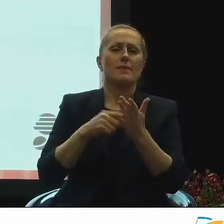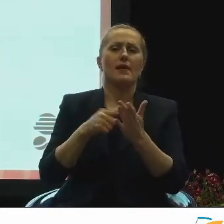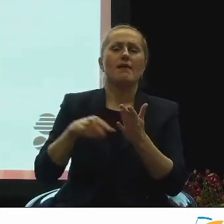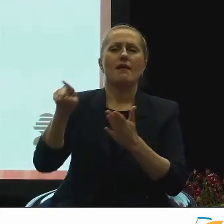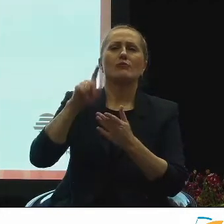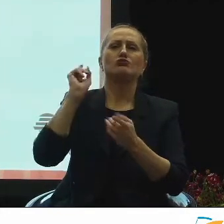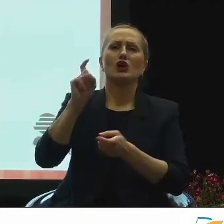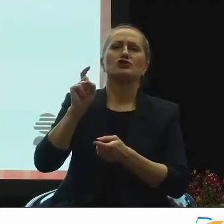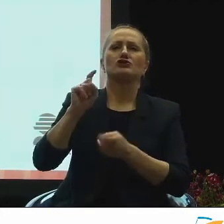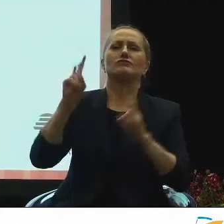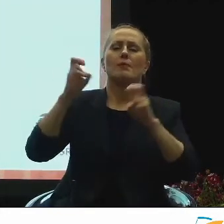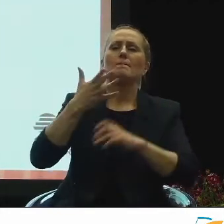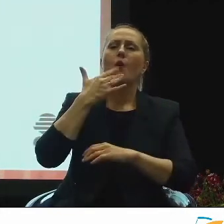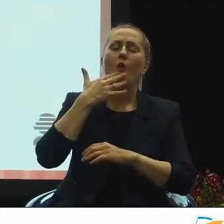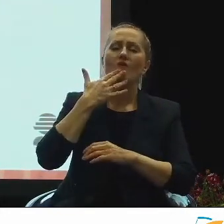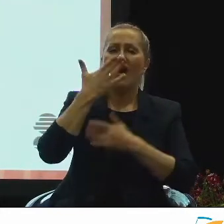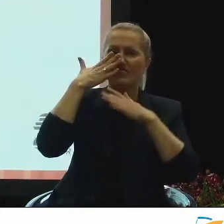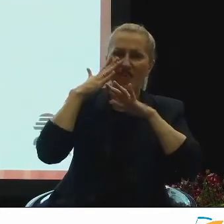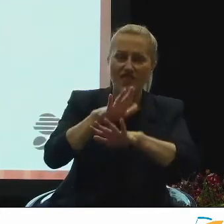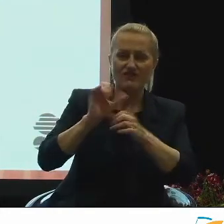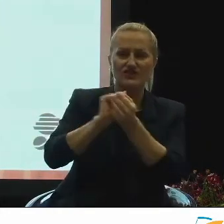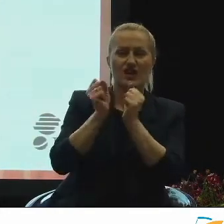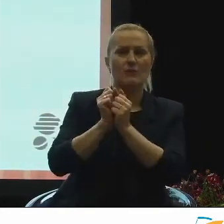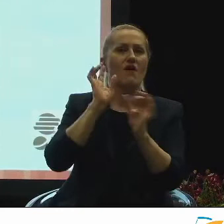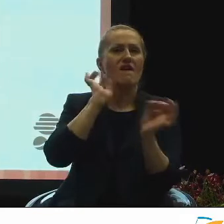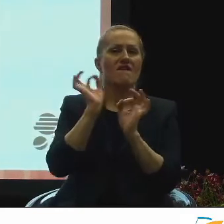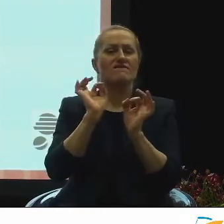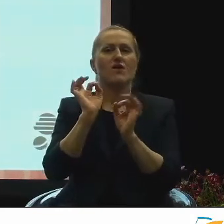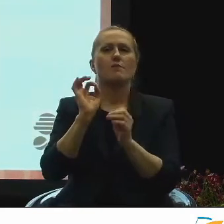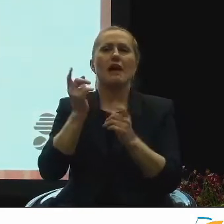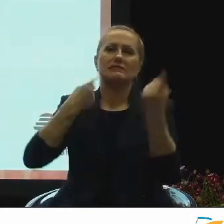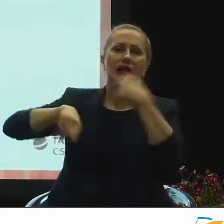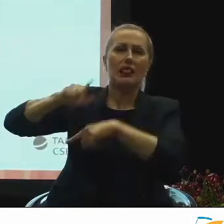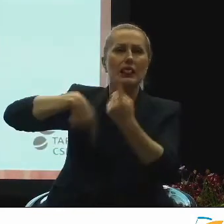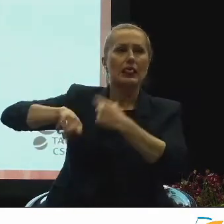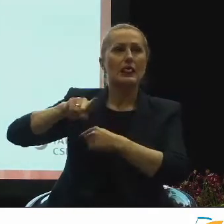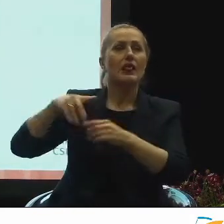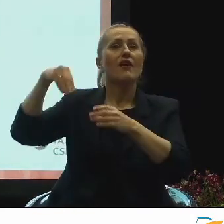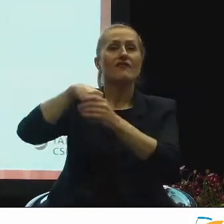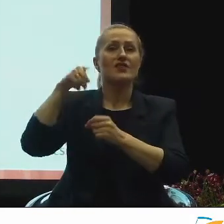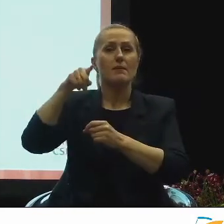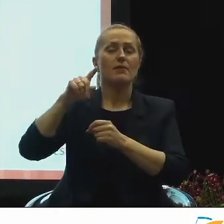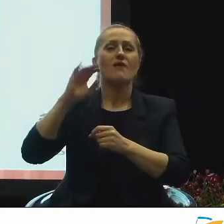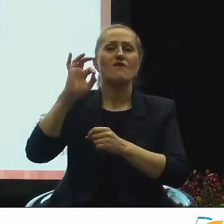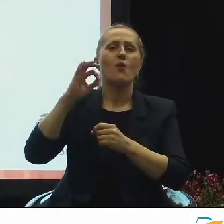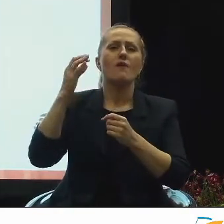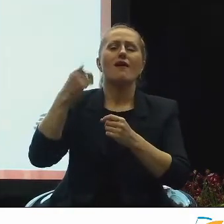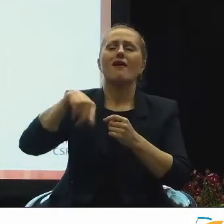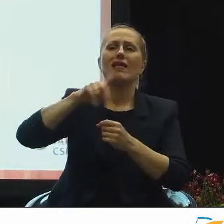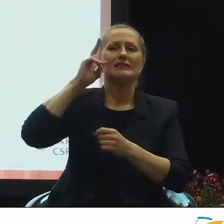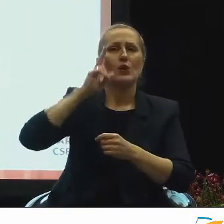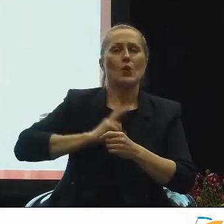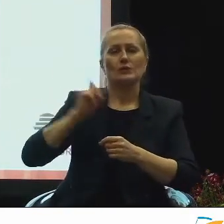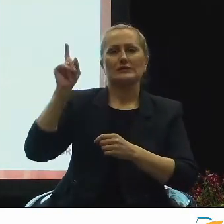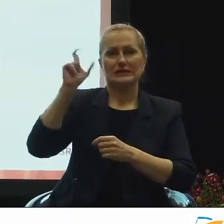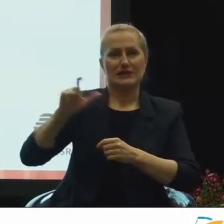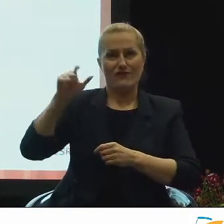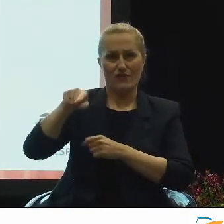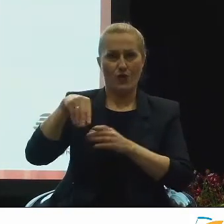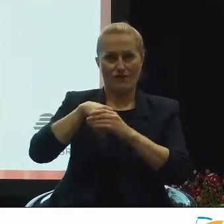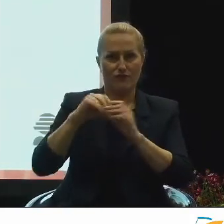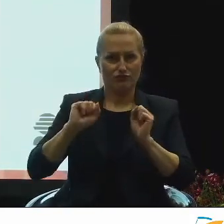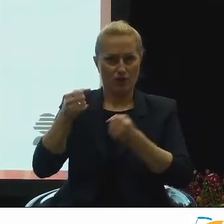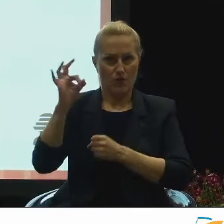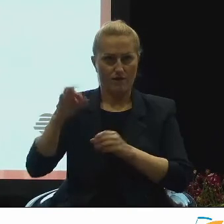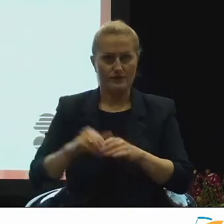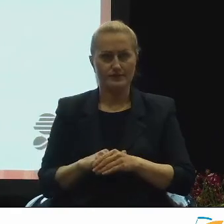mowie nienawiści czy dezinformacji w związku z działalnością podmiotów cyfrowych. Czy wreszcie